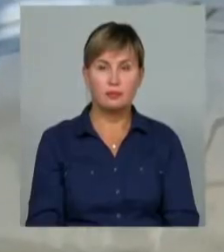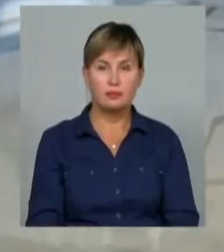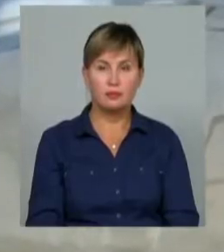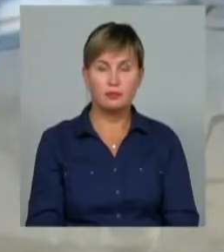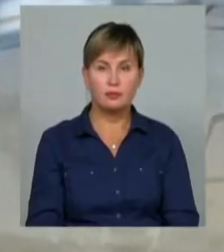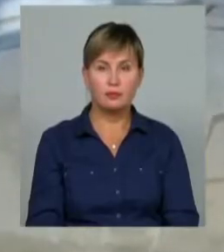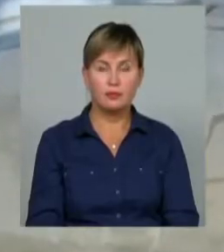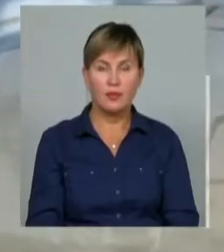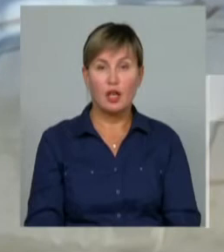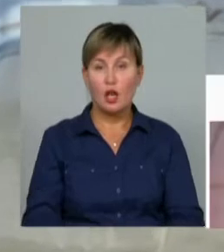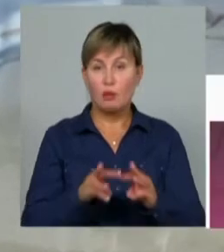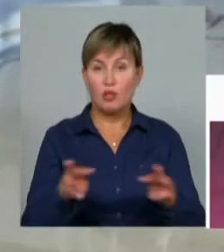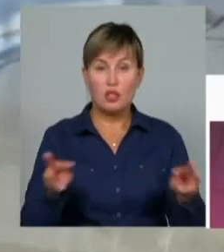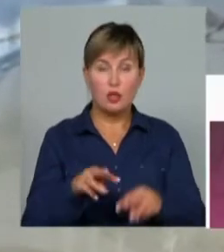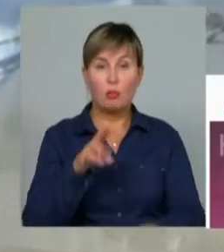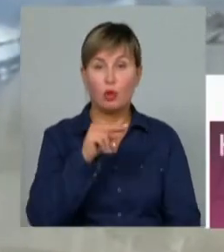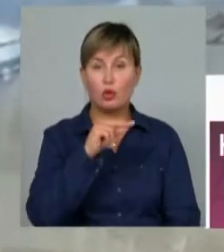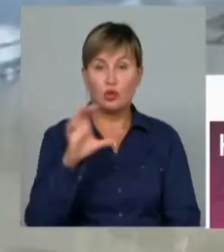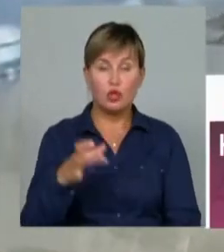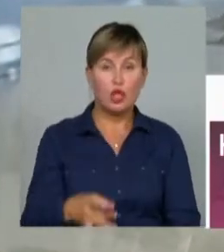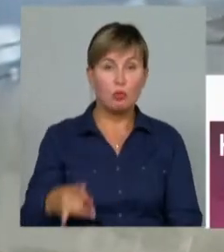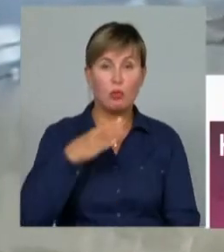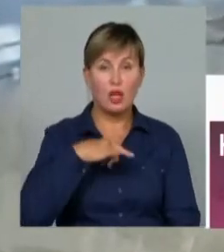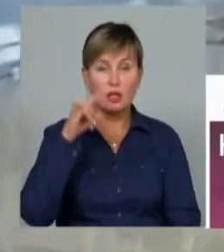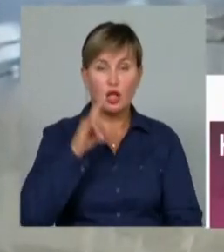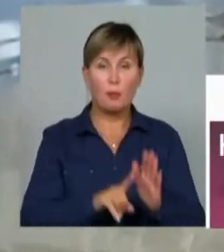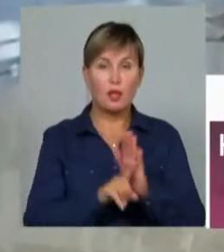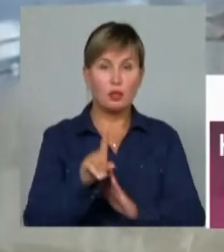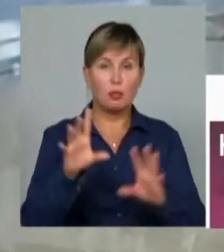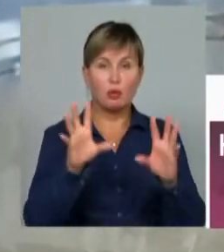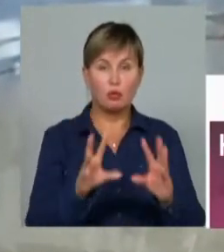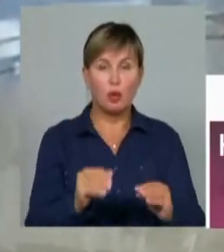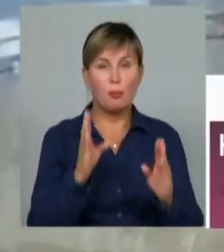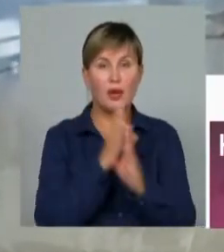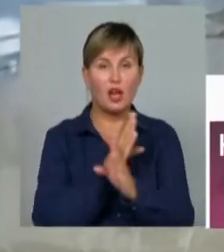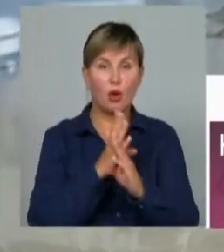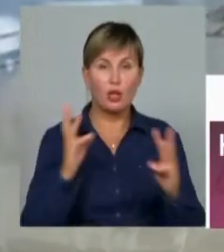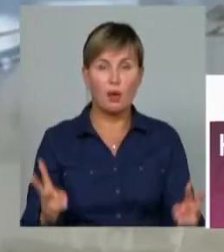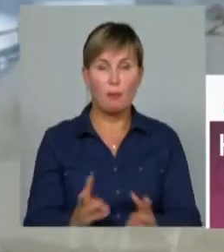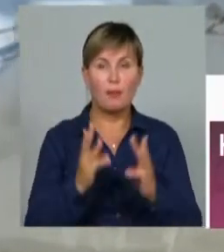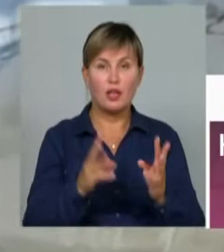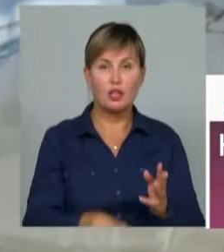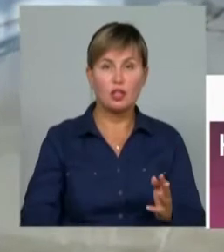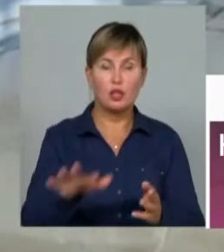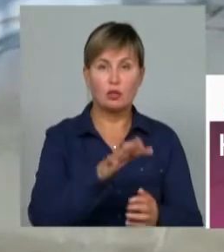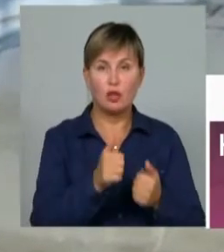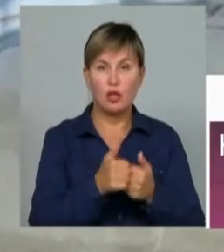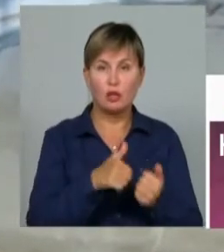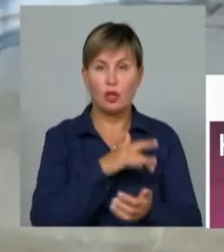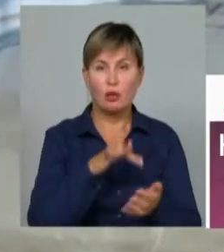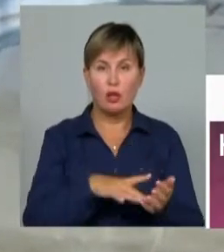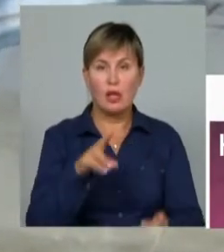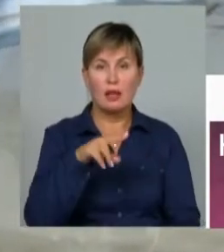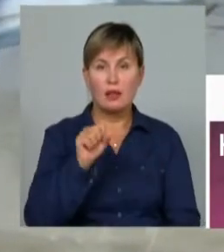Сводная группа Министерства по чрезвычайным ситуациям Республики Казахстан приступила к тушению природных пожаров на территории, прилегающей к городу